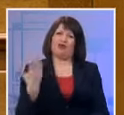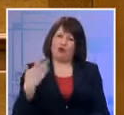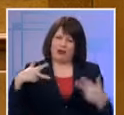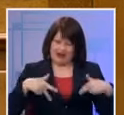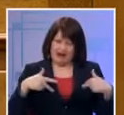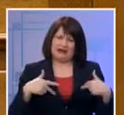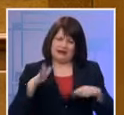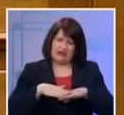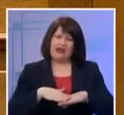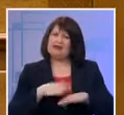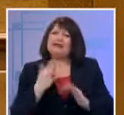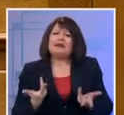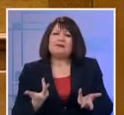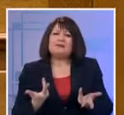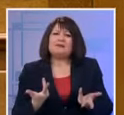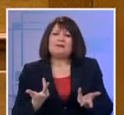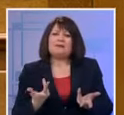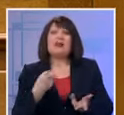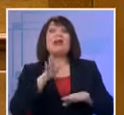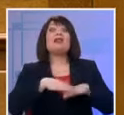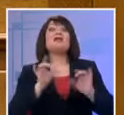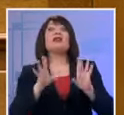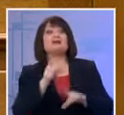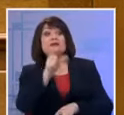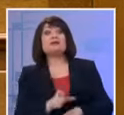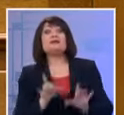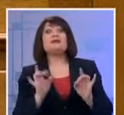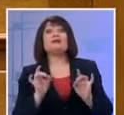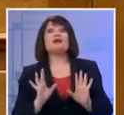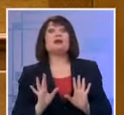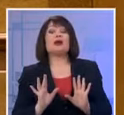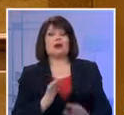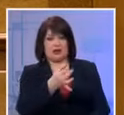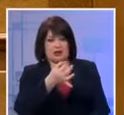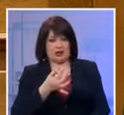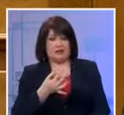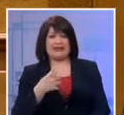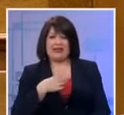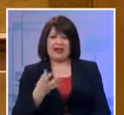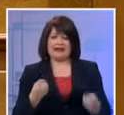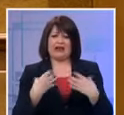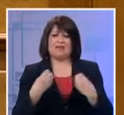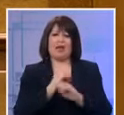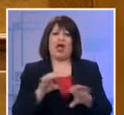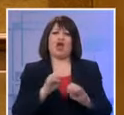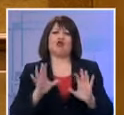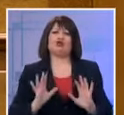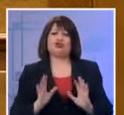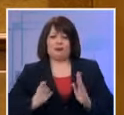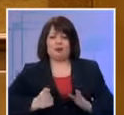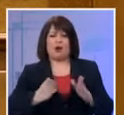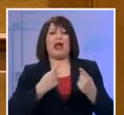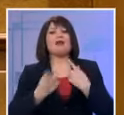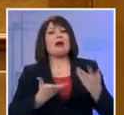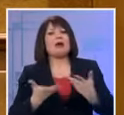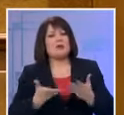κυβέρνηση? Για όσα γίνονται δεν έχετε καμία ευθύνη? Λέτε ότι θέλετε να μας ενημερώσετε, μας είπατε για την πορεία των